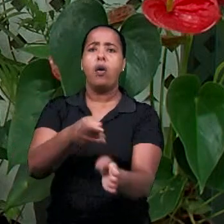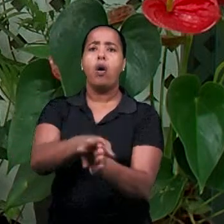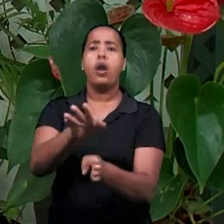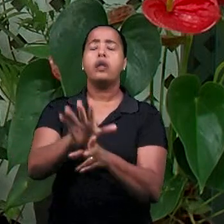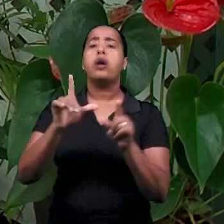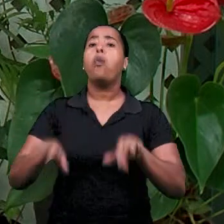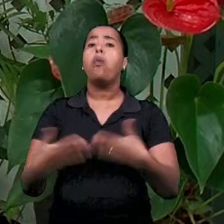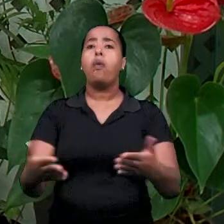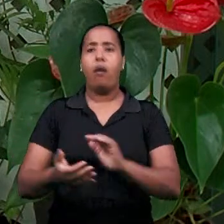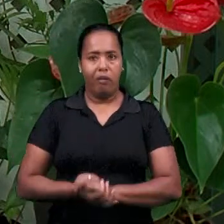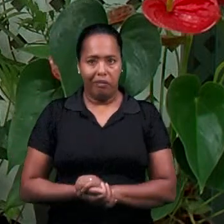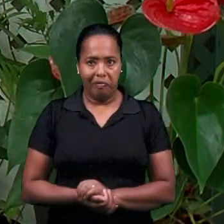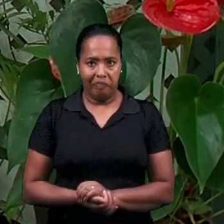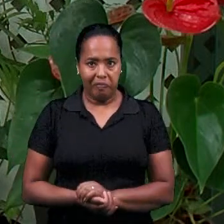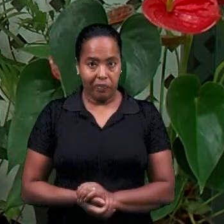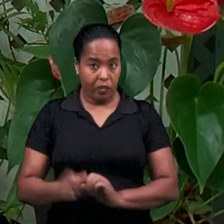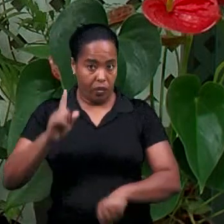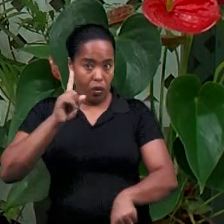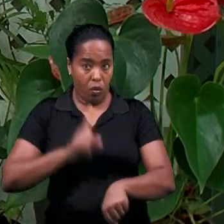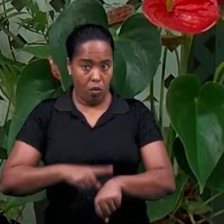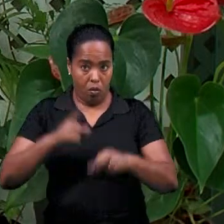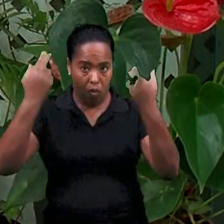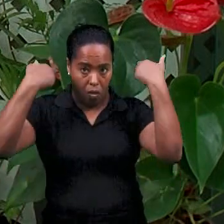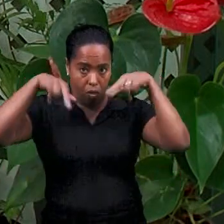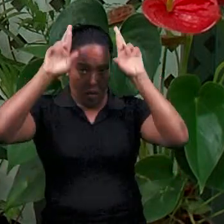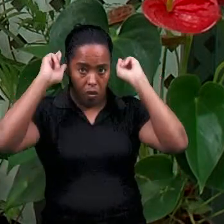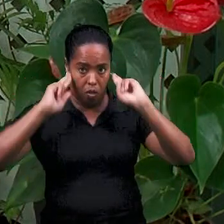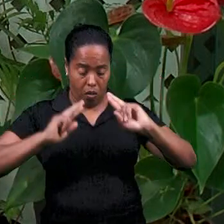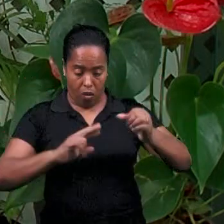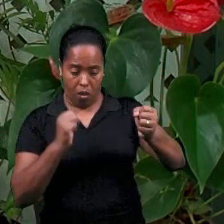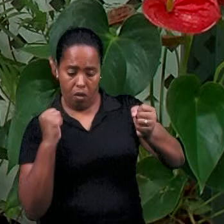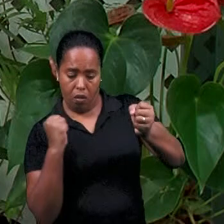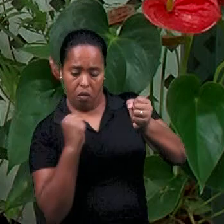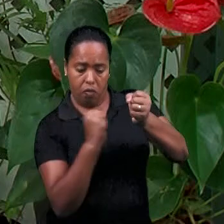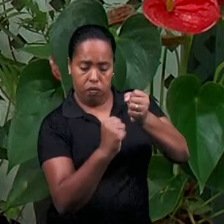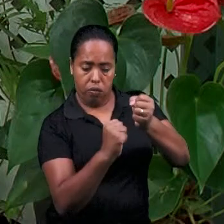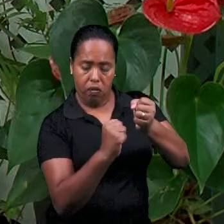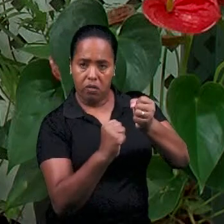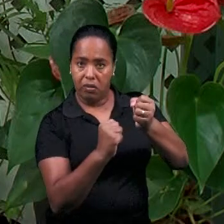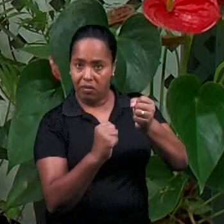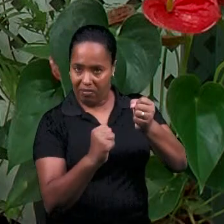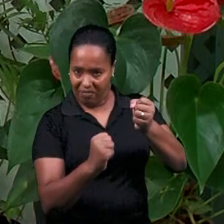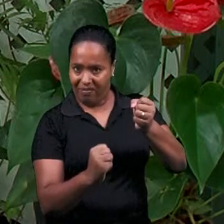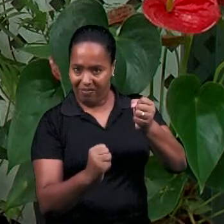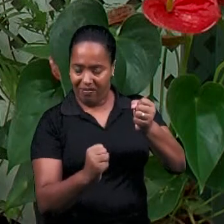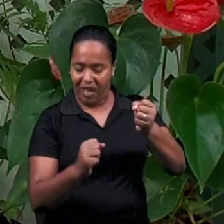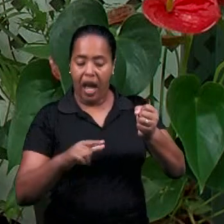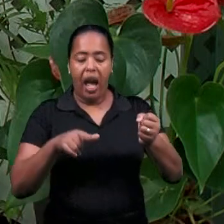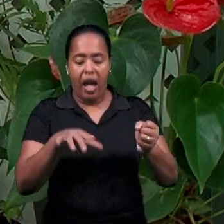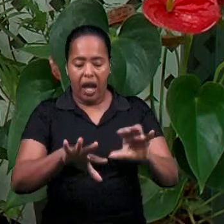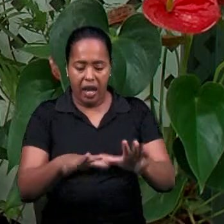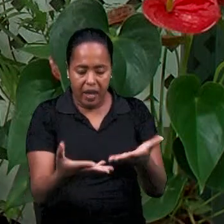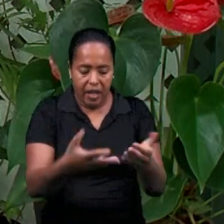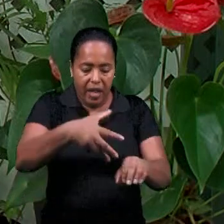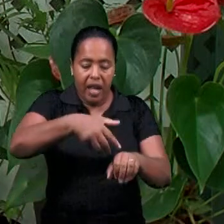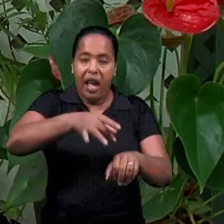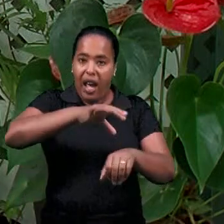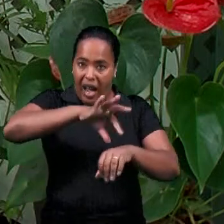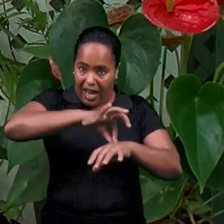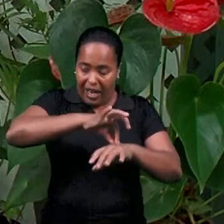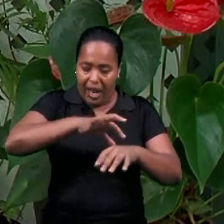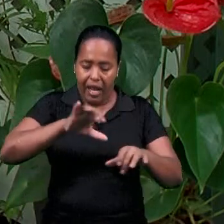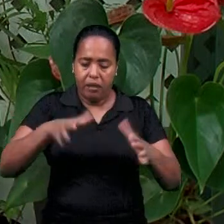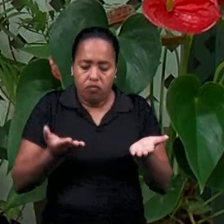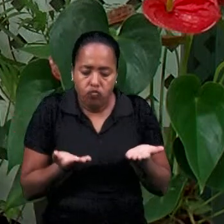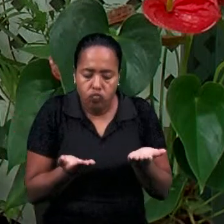l'exigence, l'orientation était celle-là. Et tue l'agneau, parce que après ils allaient manger la chair de